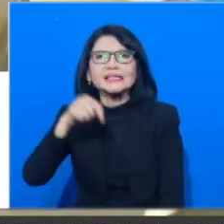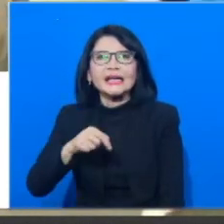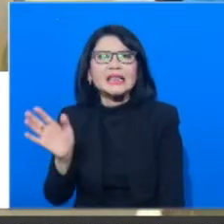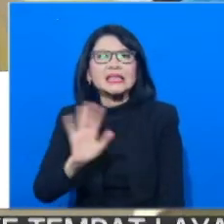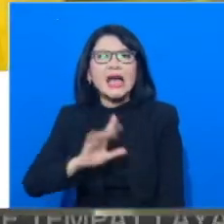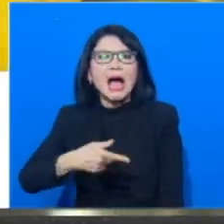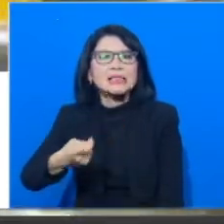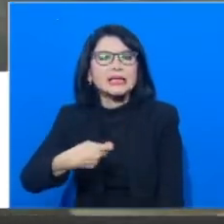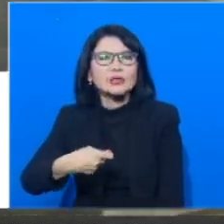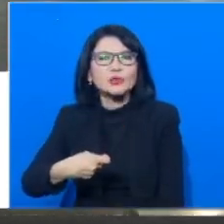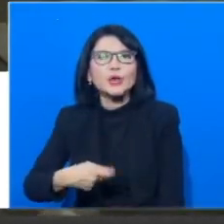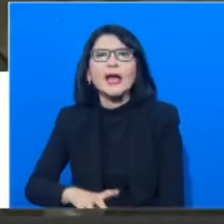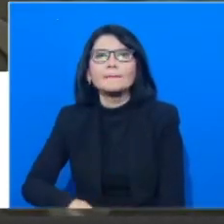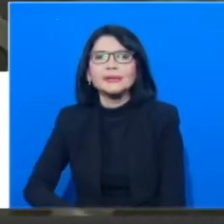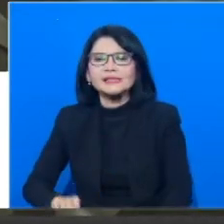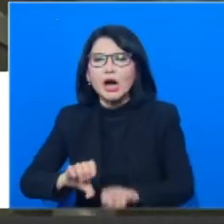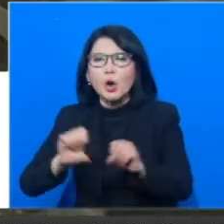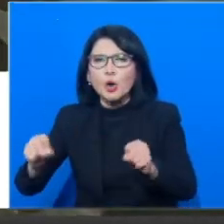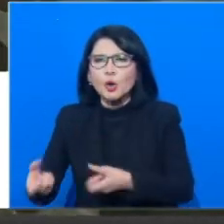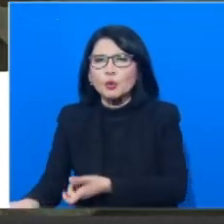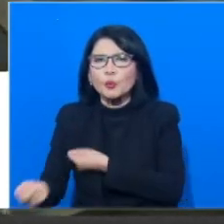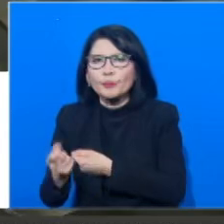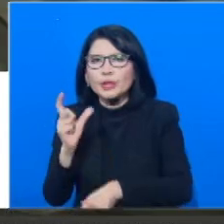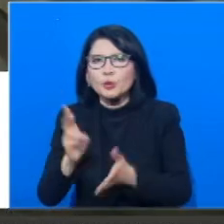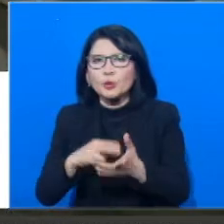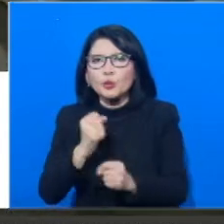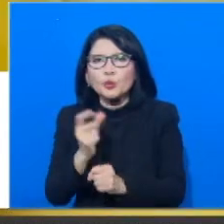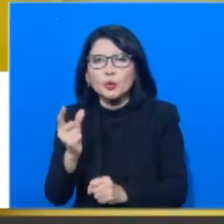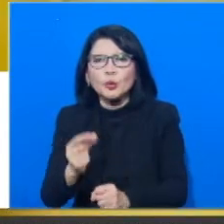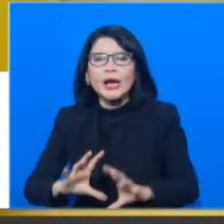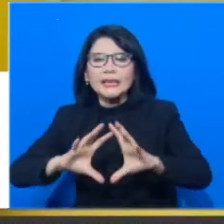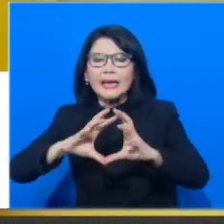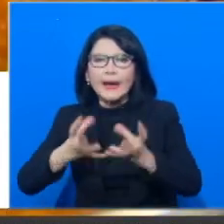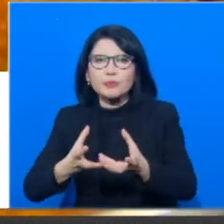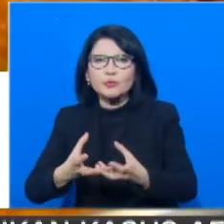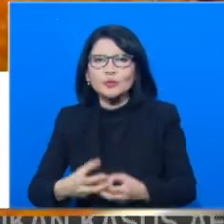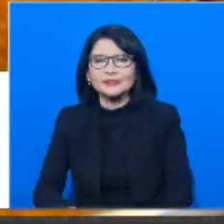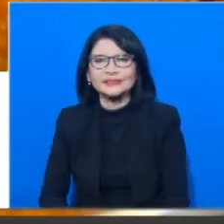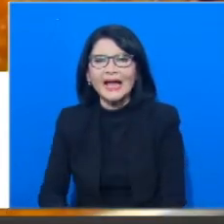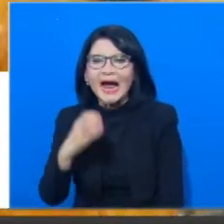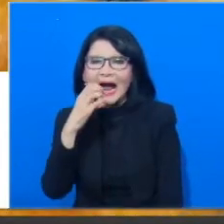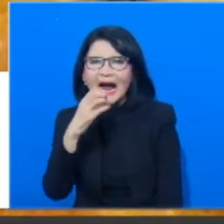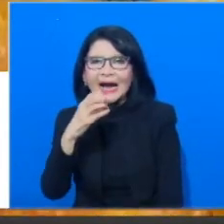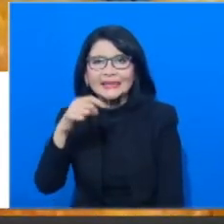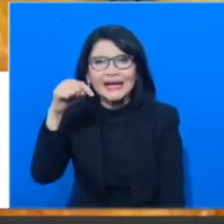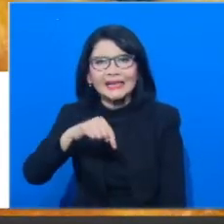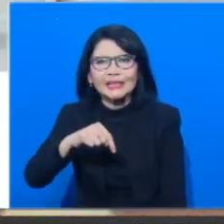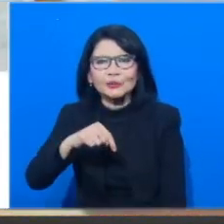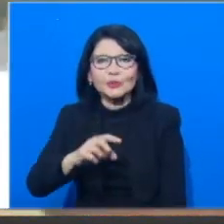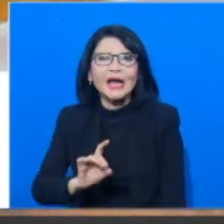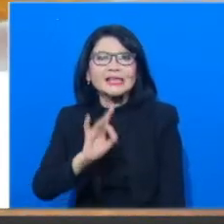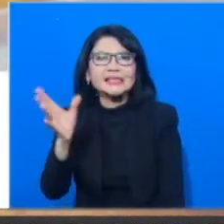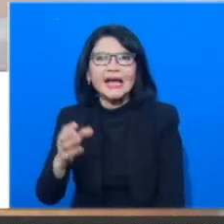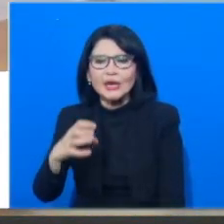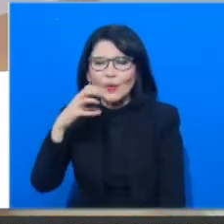terigu, melainkan ubi ungu, talas, kentang, hingga labu. Penggunaan kentang dan labu kuning pada donat adalah selain karena